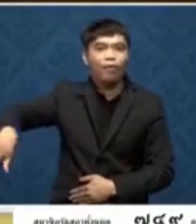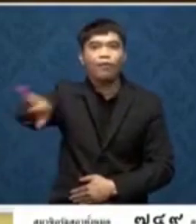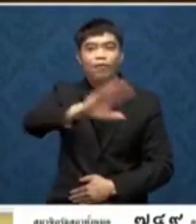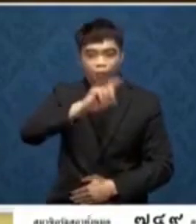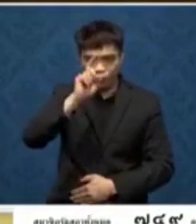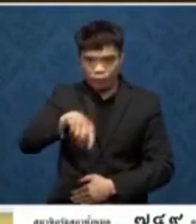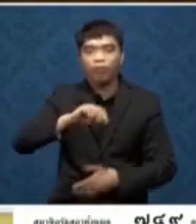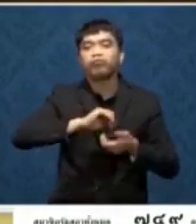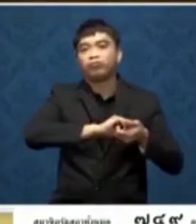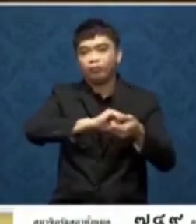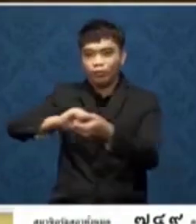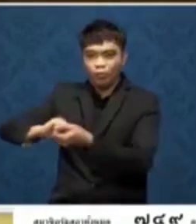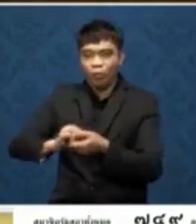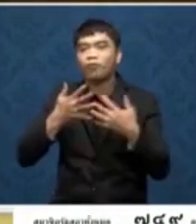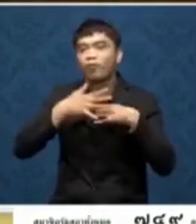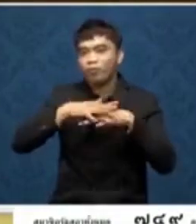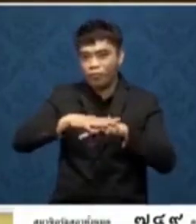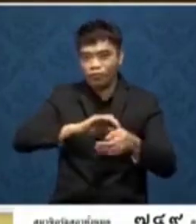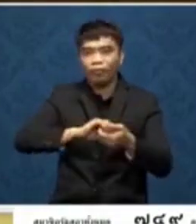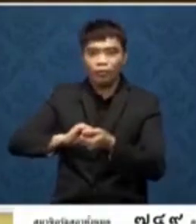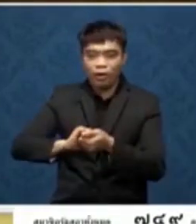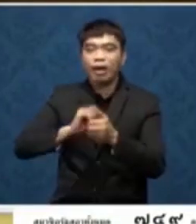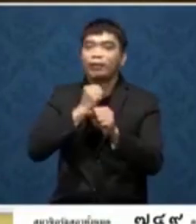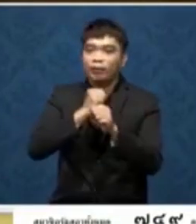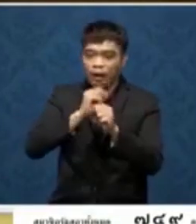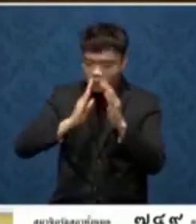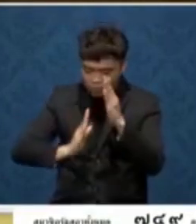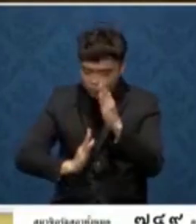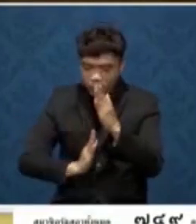นะครับจะทำให้เราทำงาน